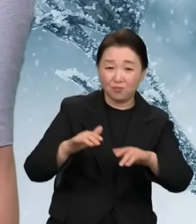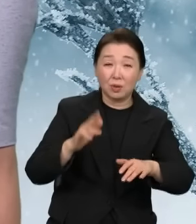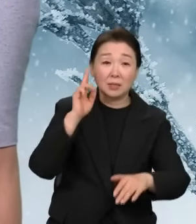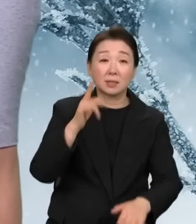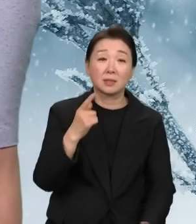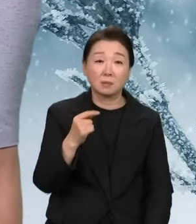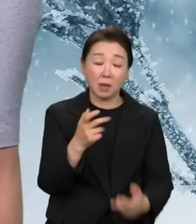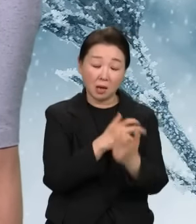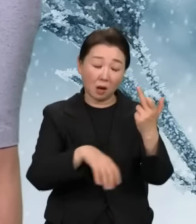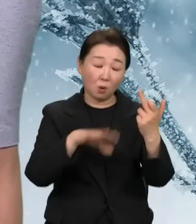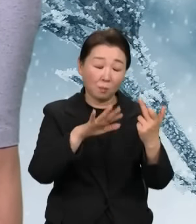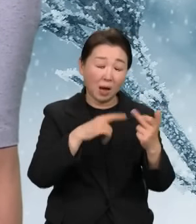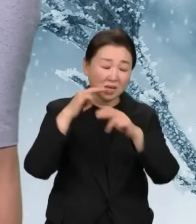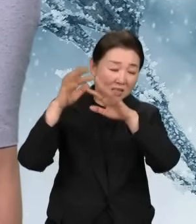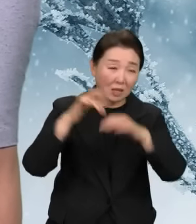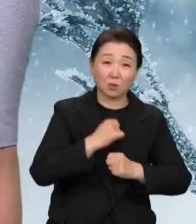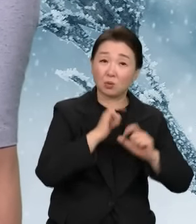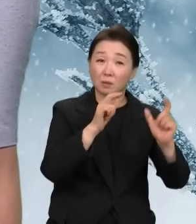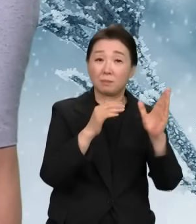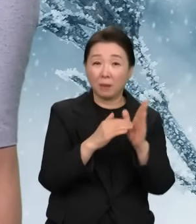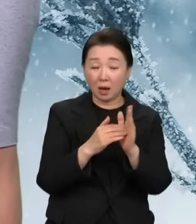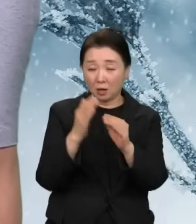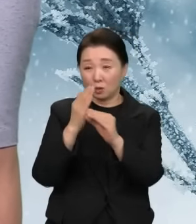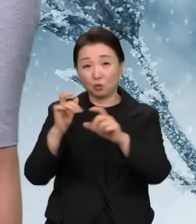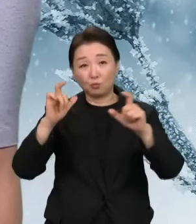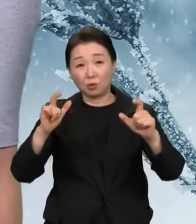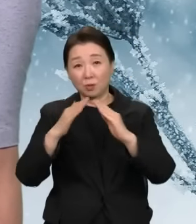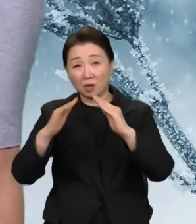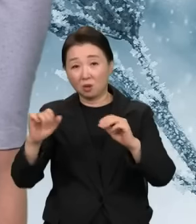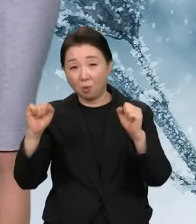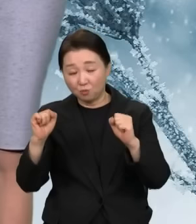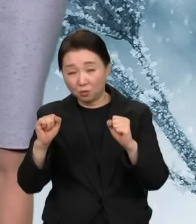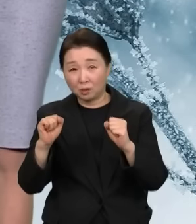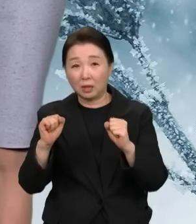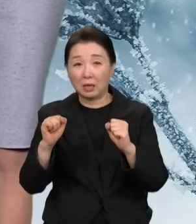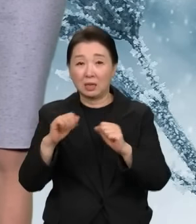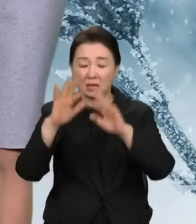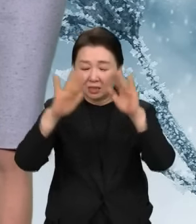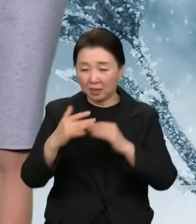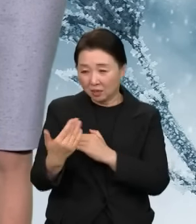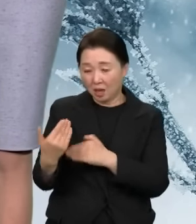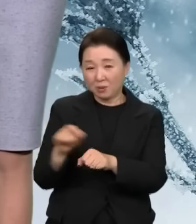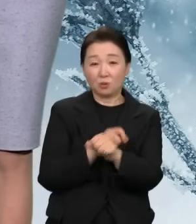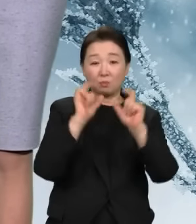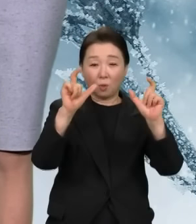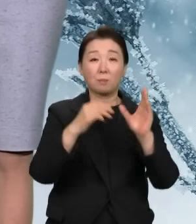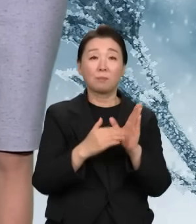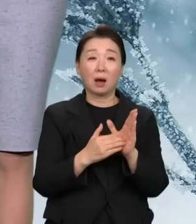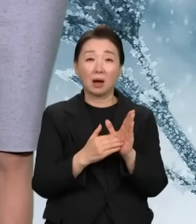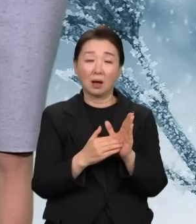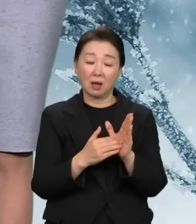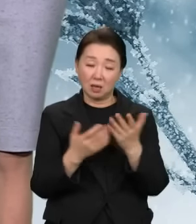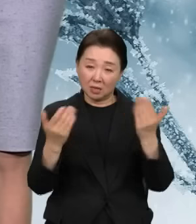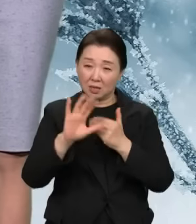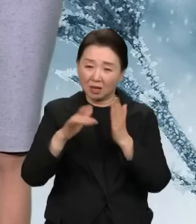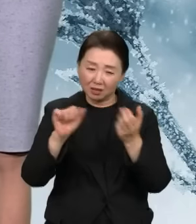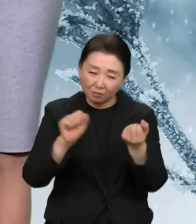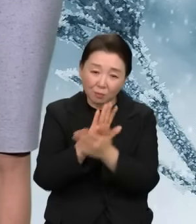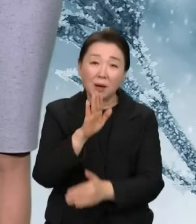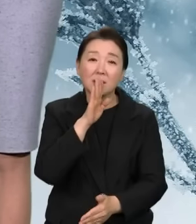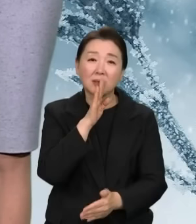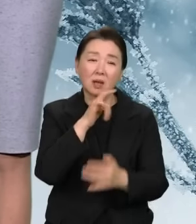산지에는 대설주의보가, 대부분의 중부지방과 전북에도 대설예비특보가 내려졌습니다. 특히 혼잡한 출근길 무렵에